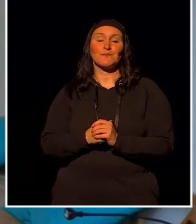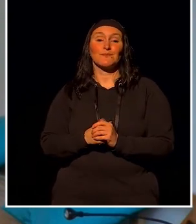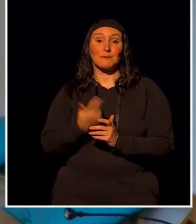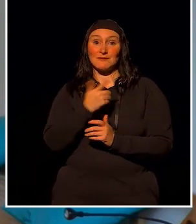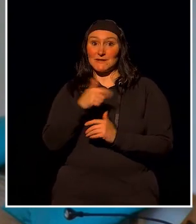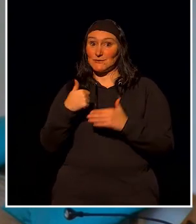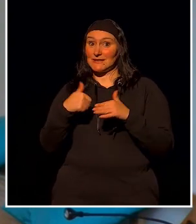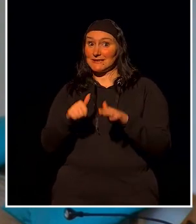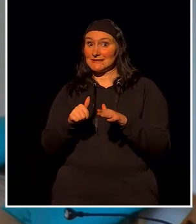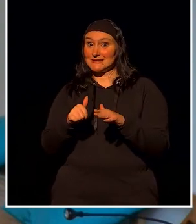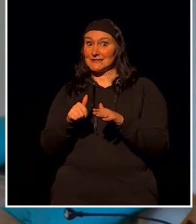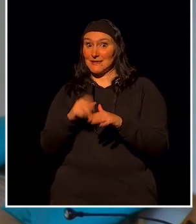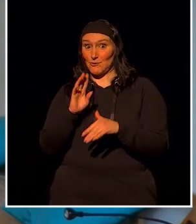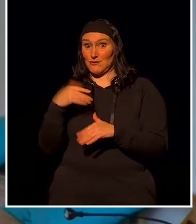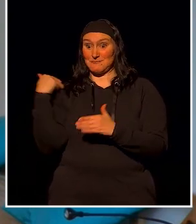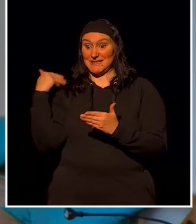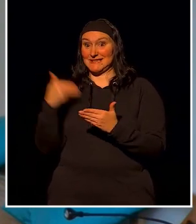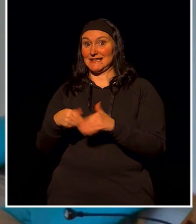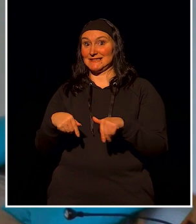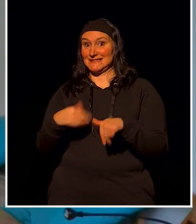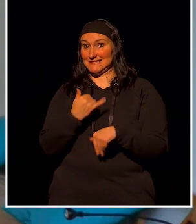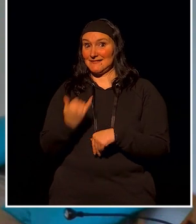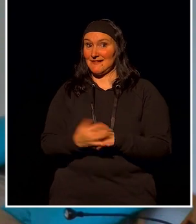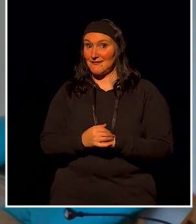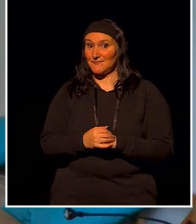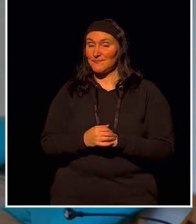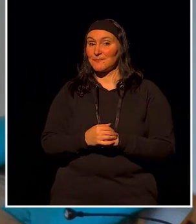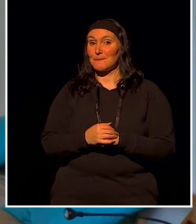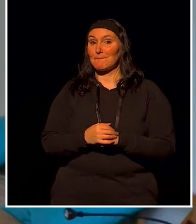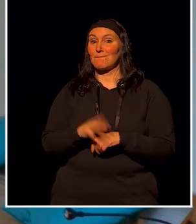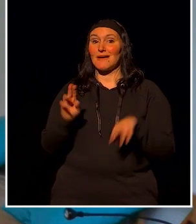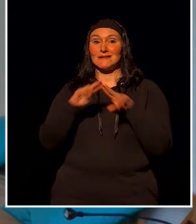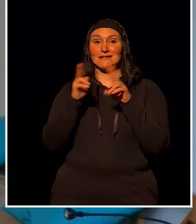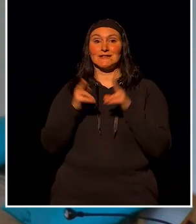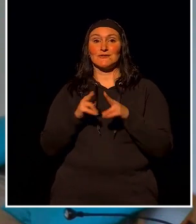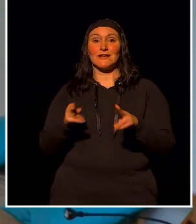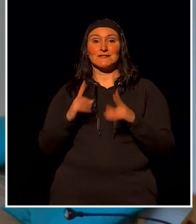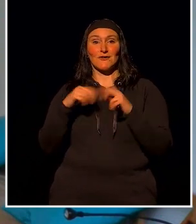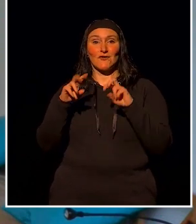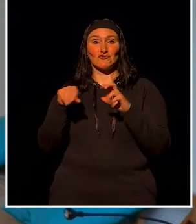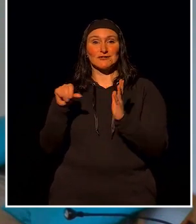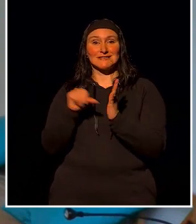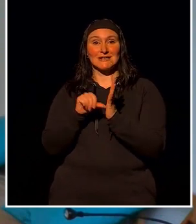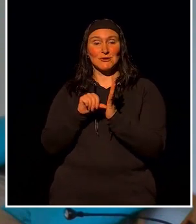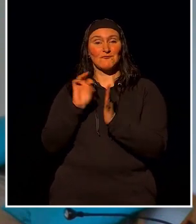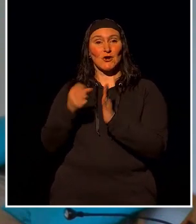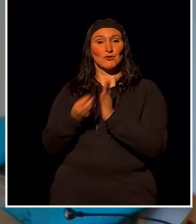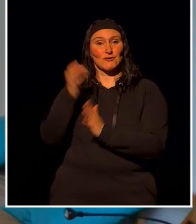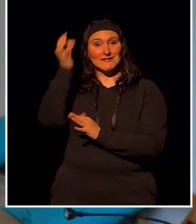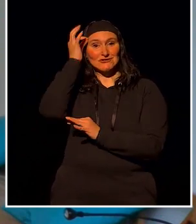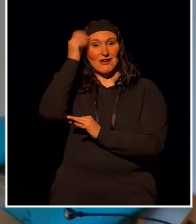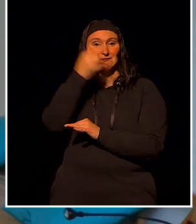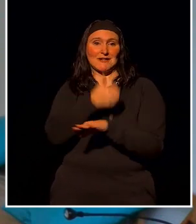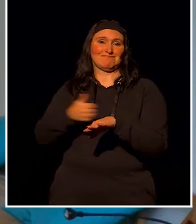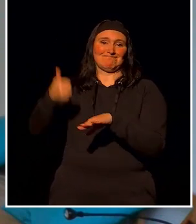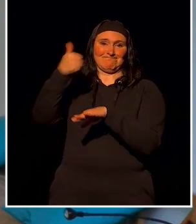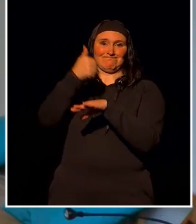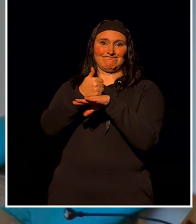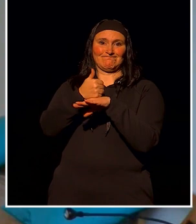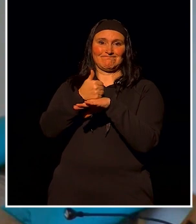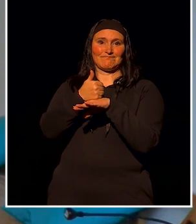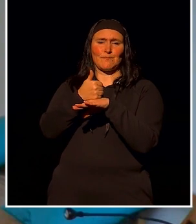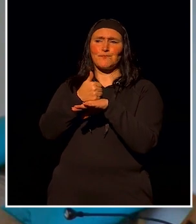bis auch zu diesem Jahr, hatte er die Leitung des Internationalen Forschungszentrums für Kulturwissenschaft in